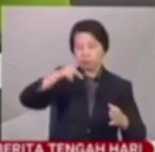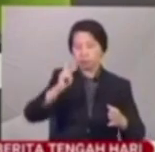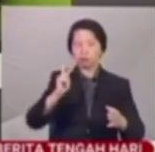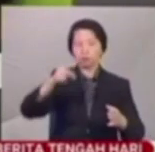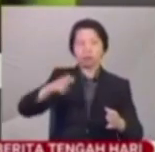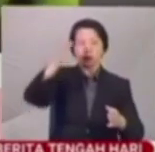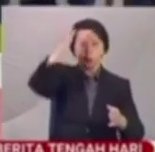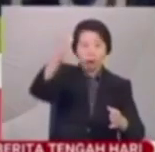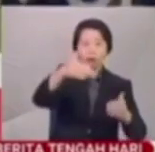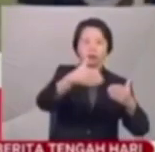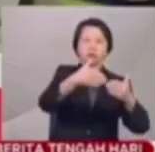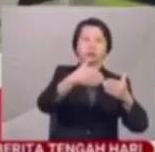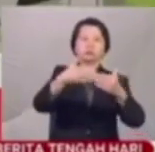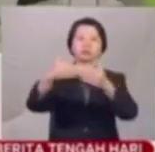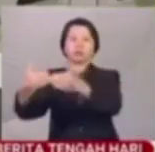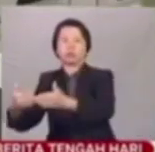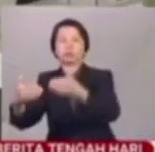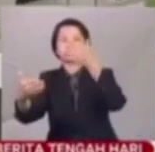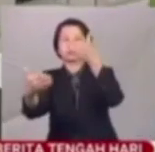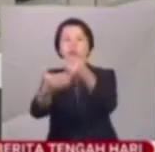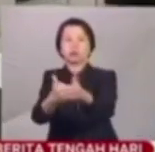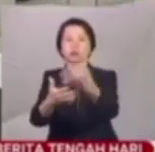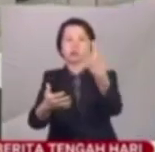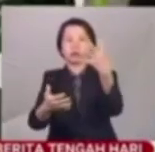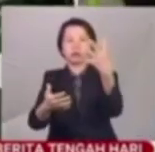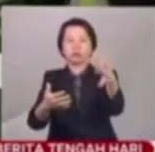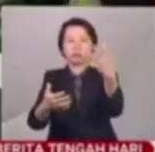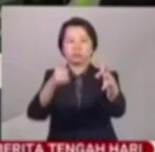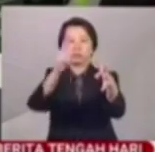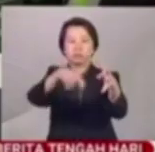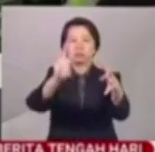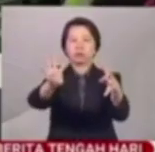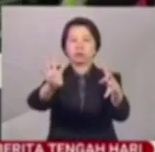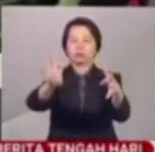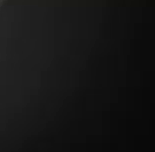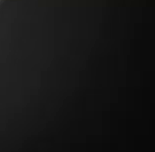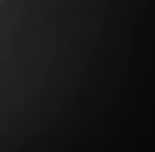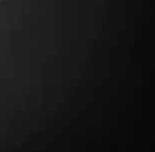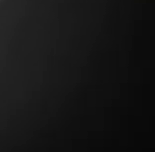akan dilanjutkan sehingga 14 April 2020.